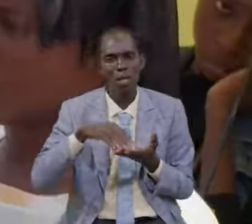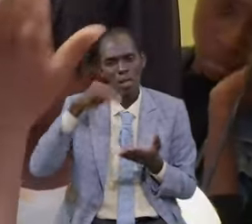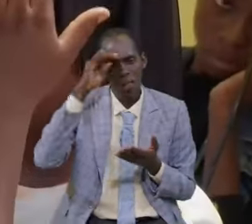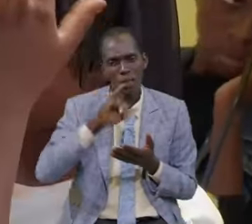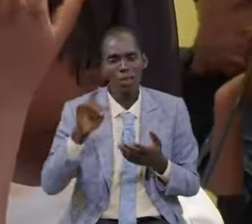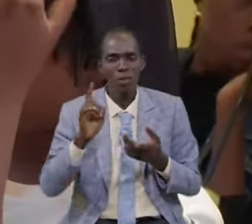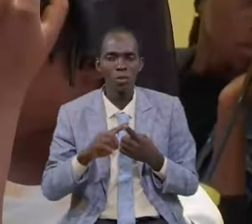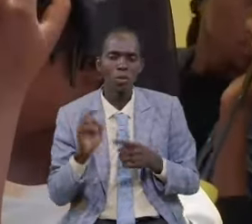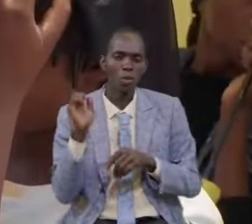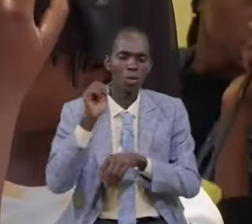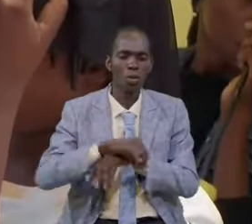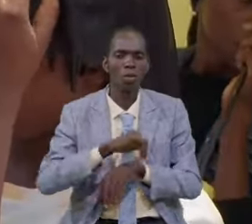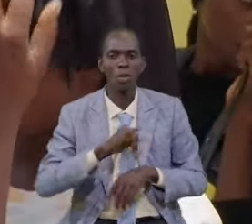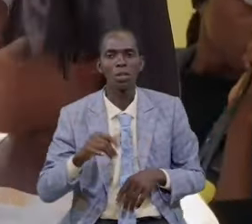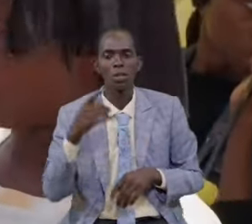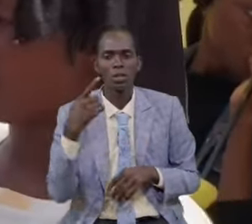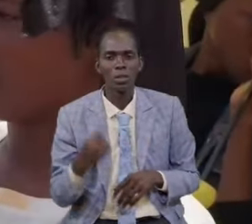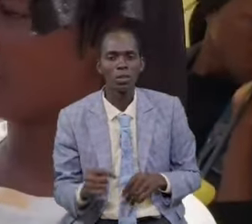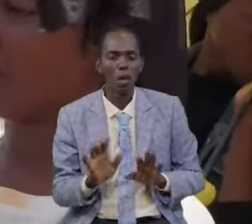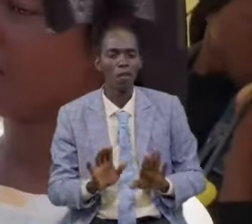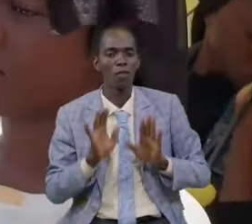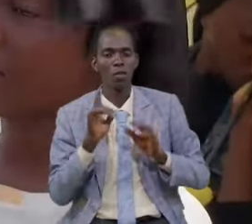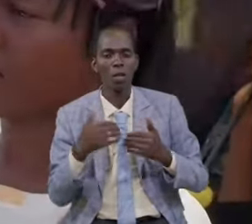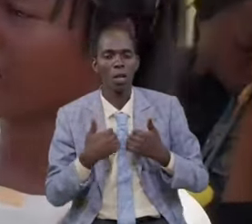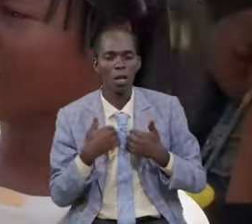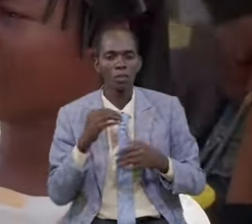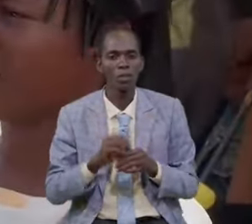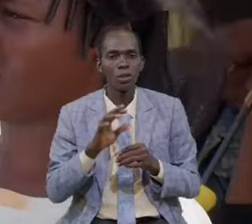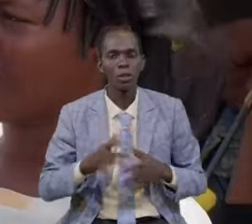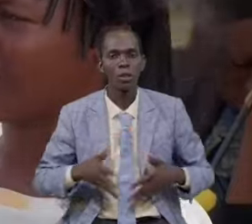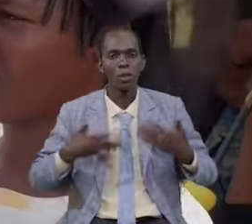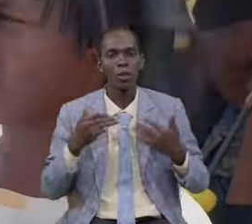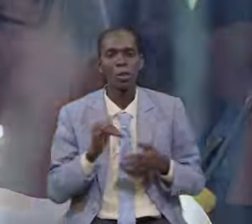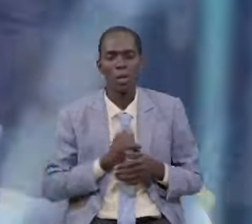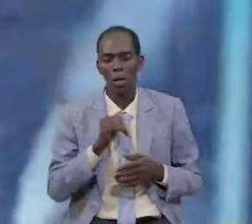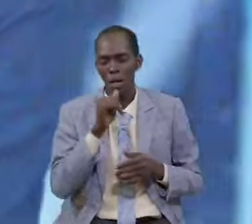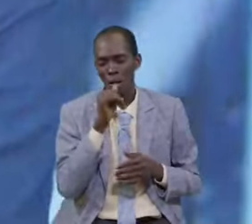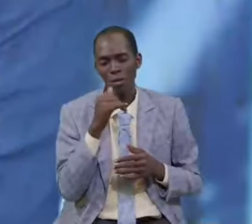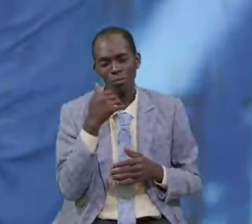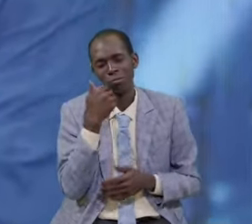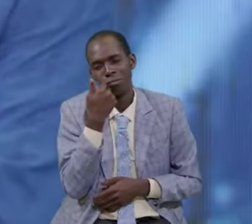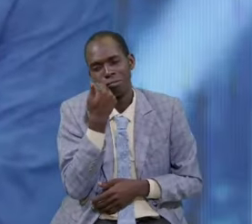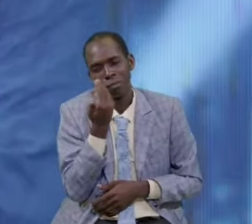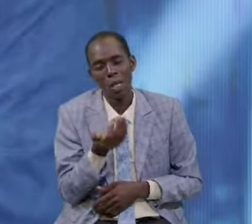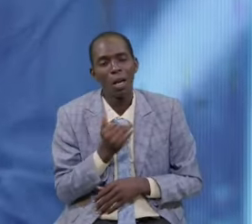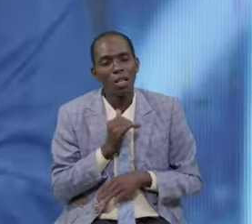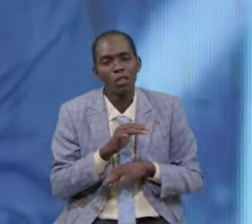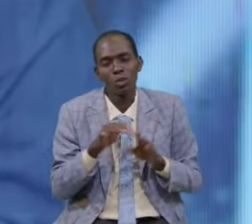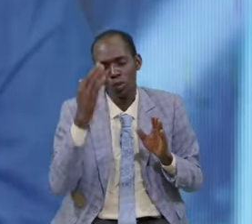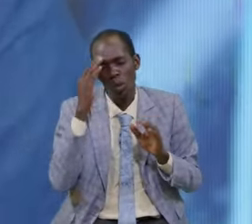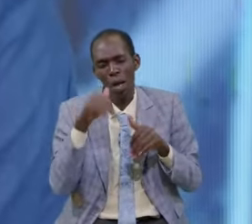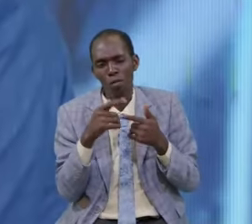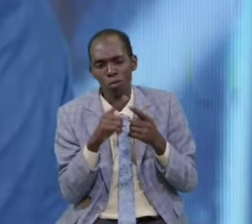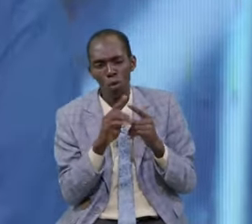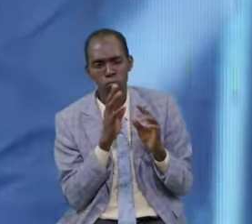vaincre tes craintes du passé. Je suis timide, je ne sais pas comment parler aux gens,